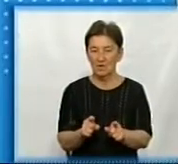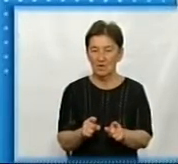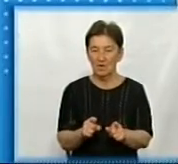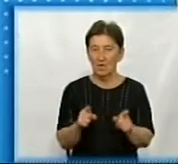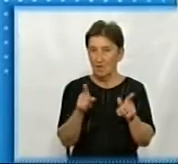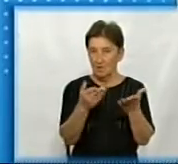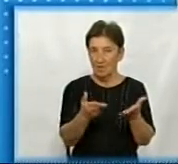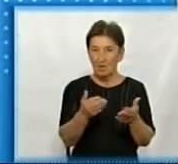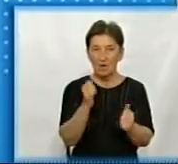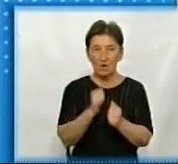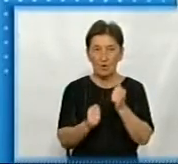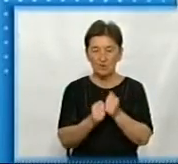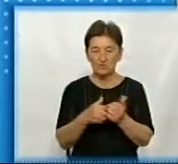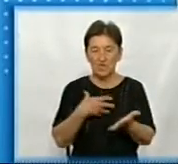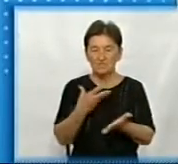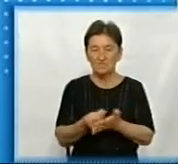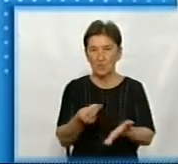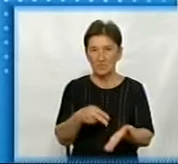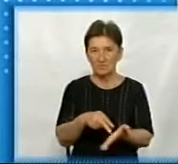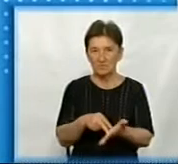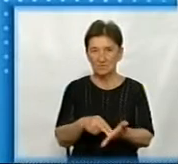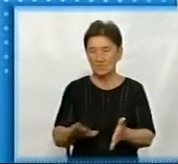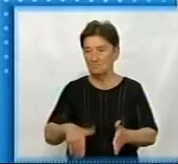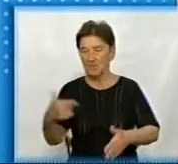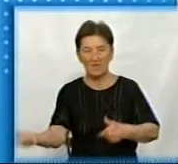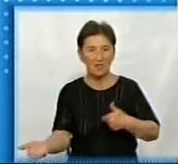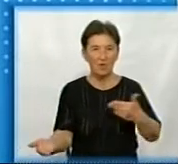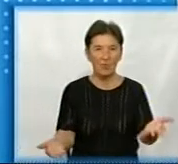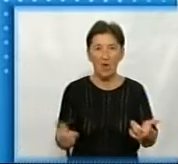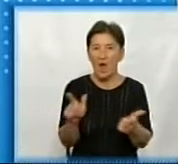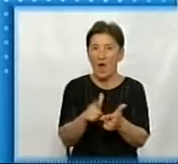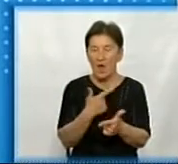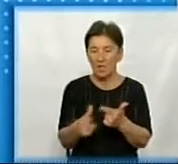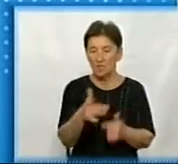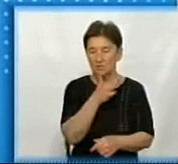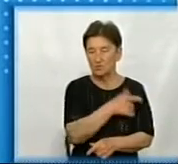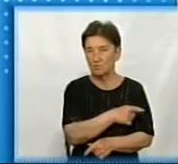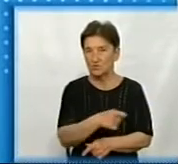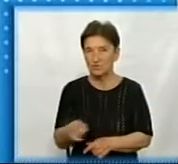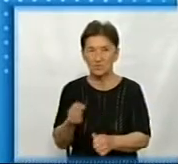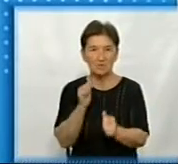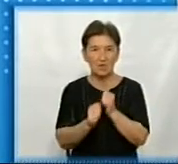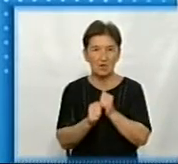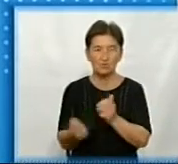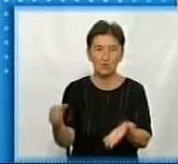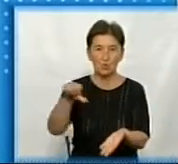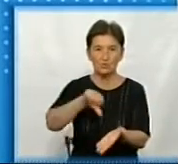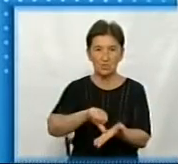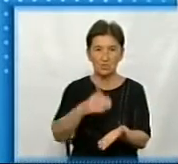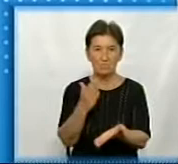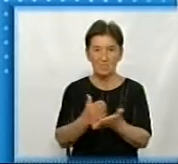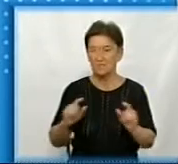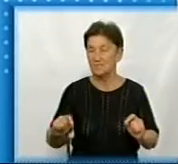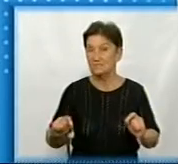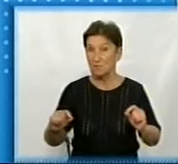І тобто кожен предлагає свою ставку. Є стартова орендна плата. Але ж під час аукціону кожен учасник має право збільшувати